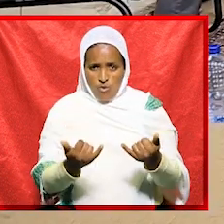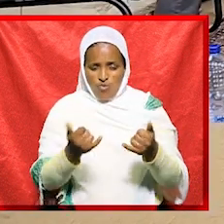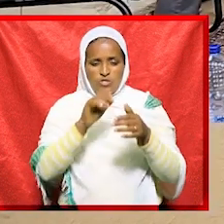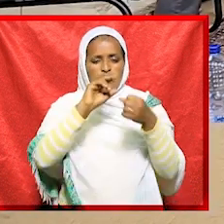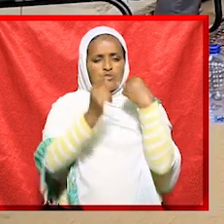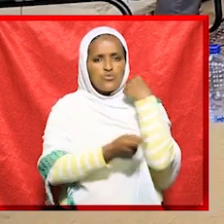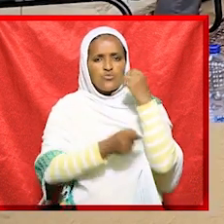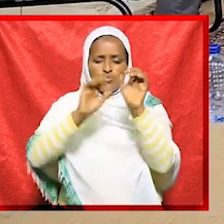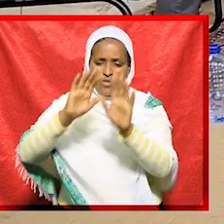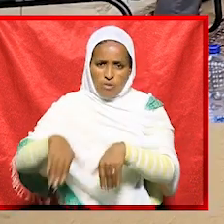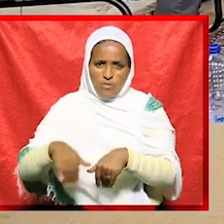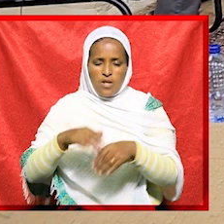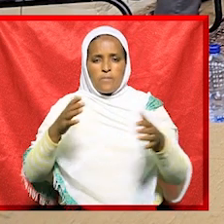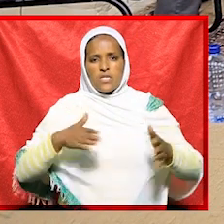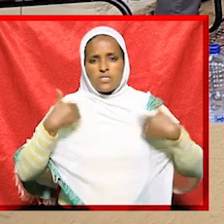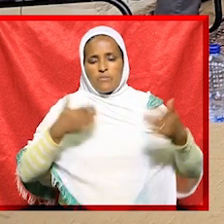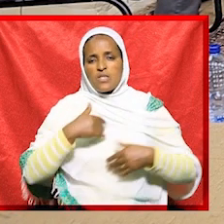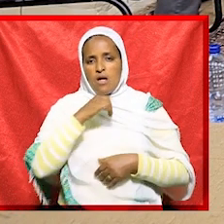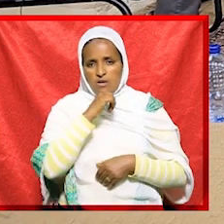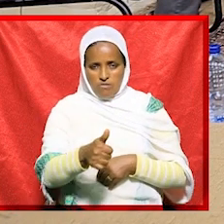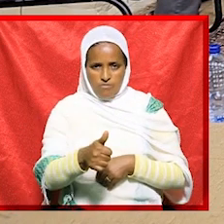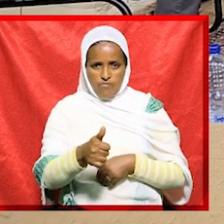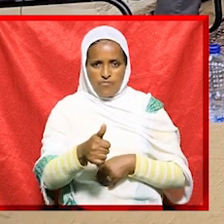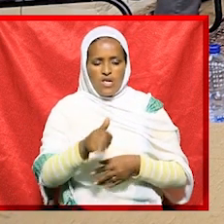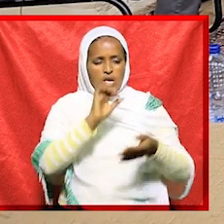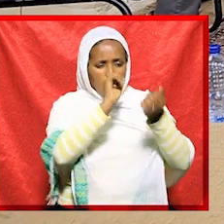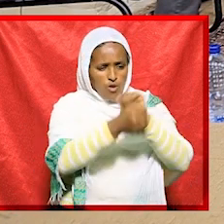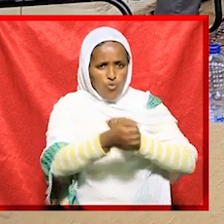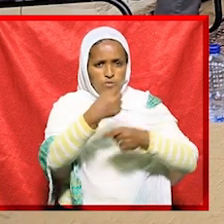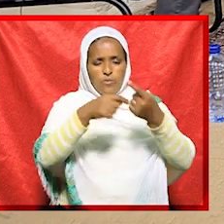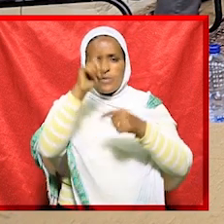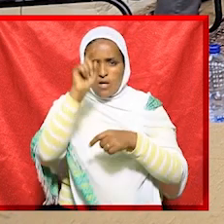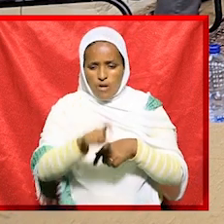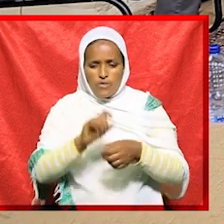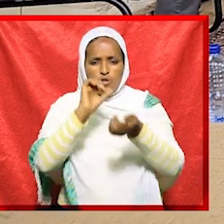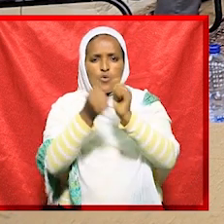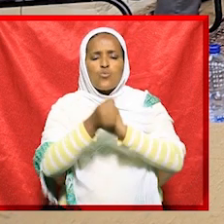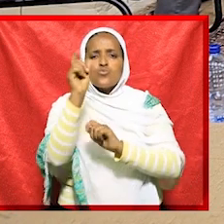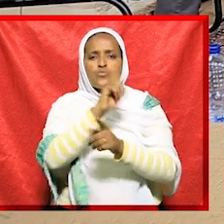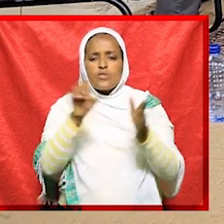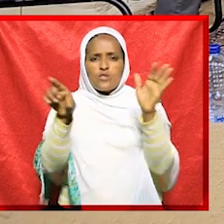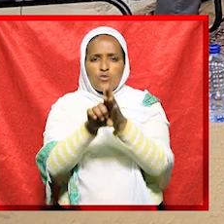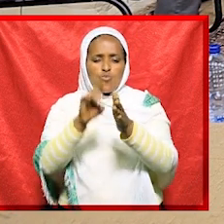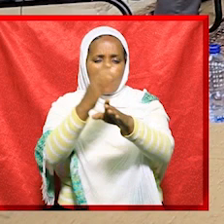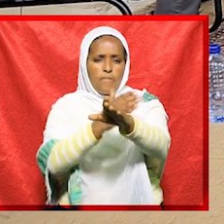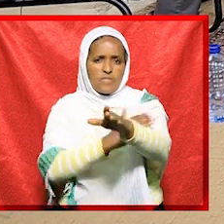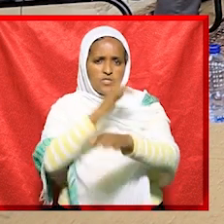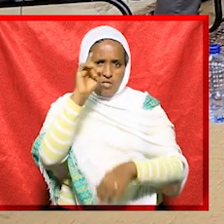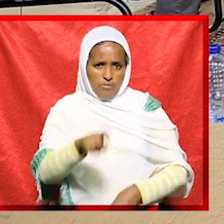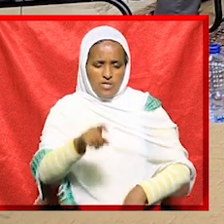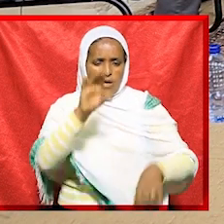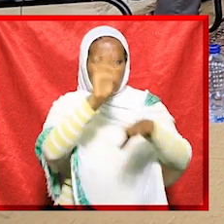አሁን ድርጅቱ ቀረ ብለን የምንደሰትበት አይደለም። ለውጥ መምጣት አለበት። ለውጡ ምንድን ነው? ህጉ